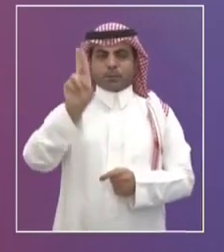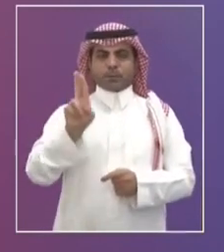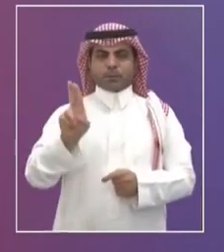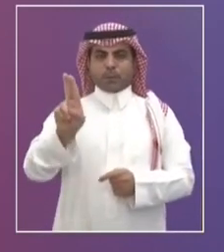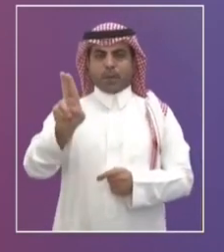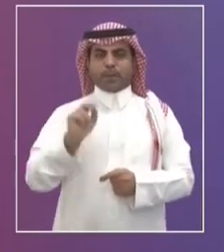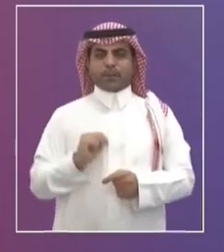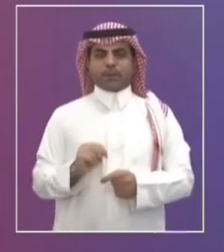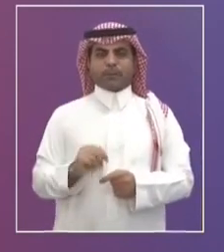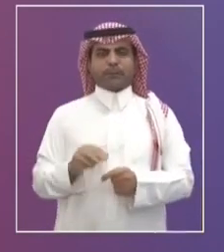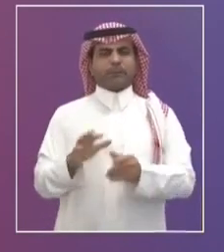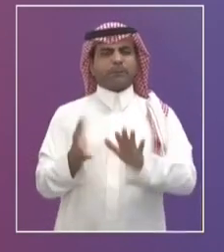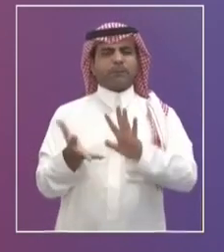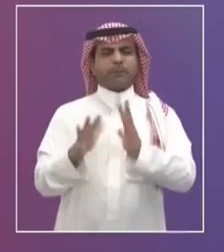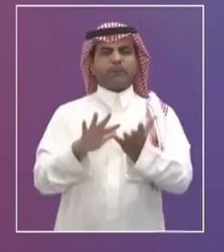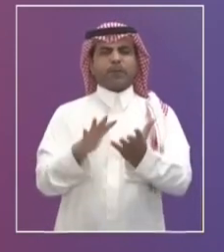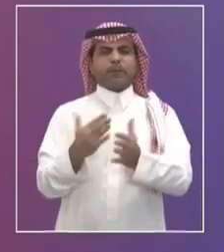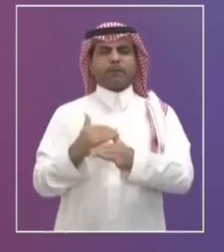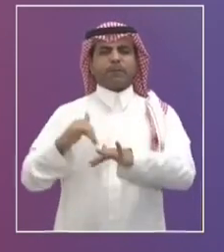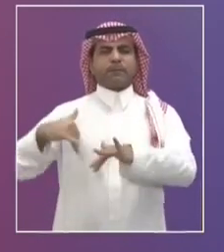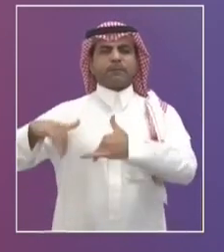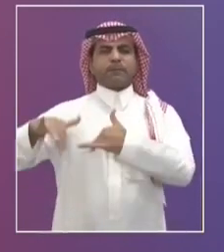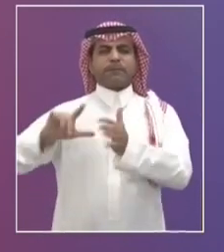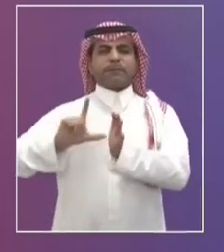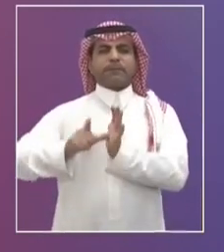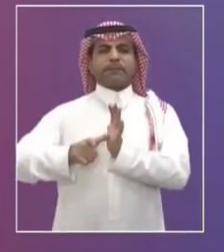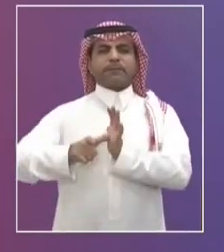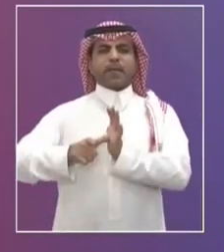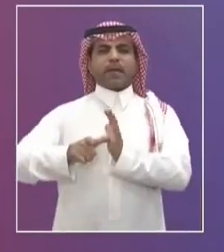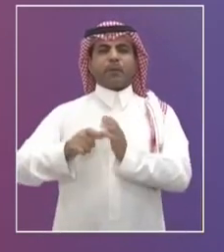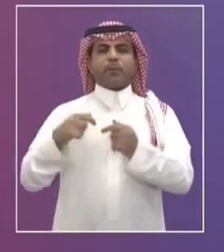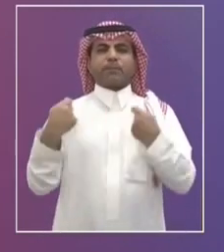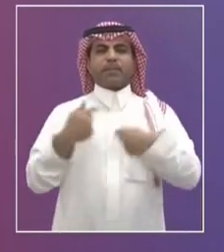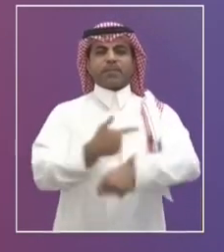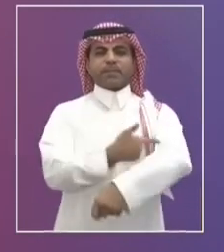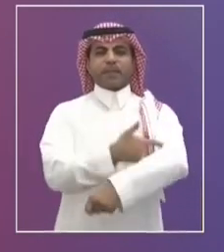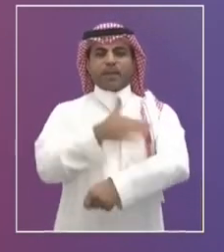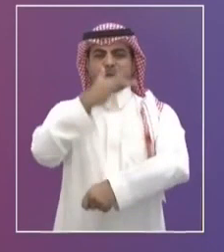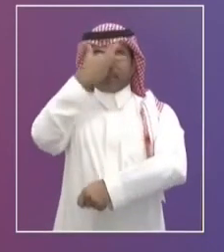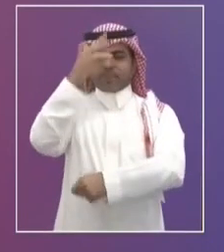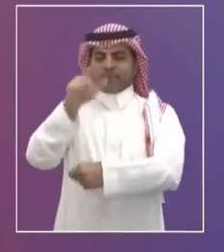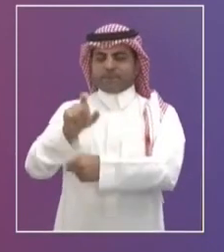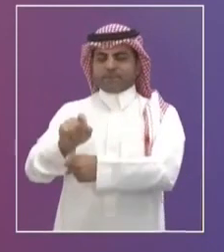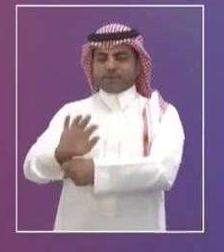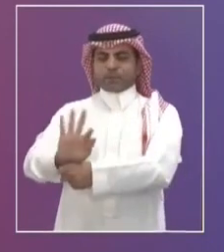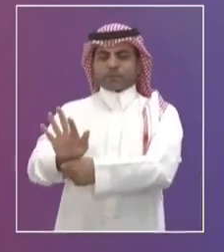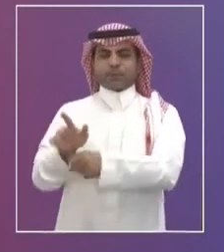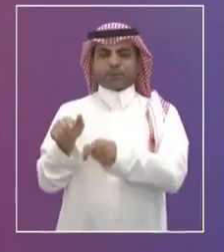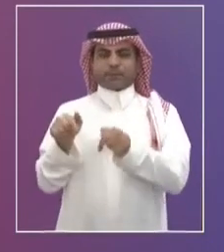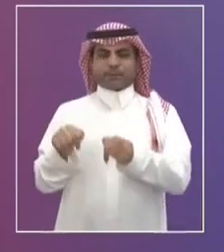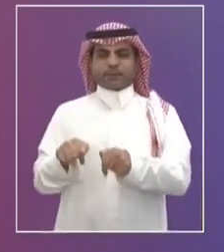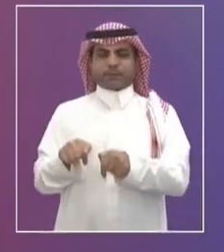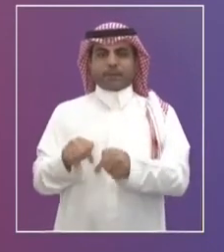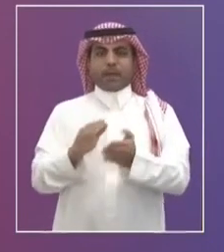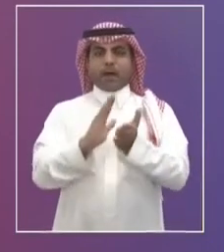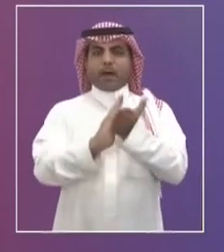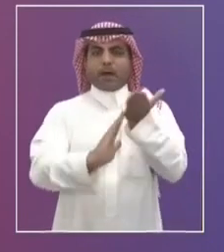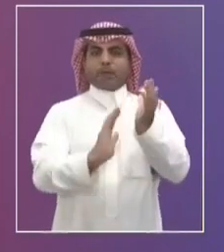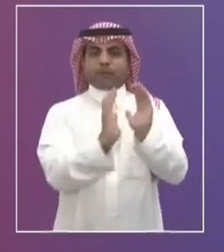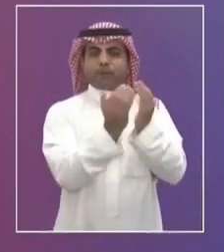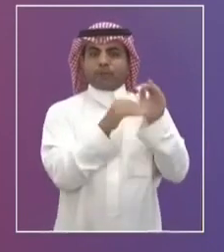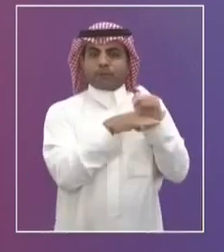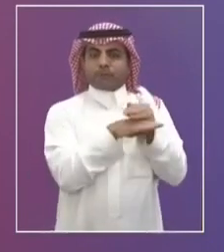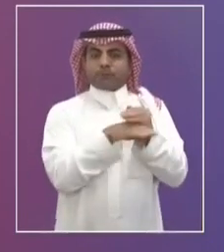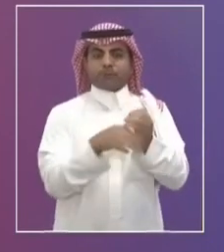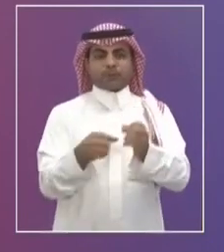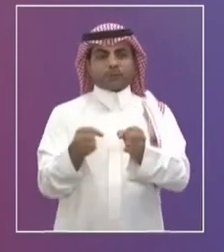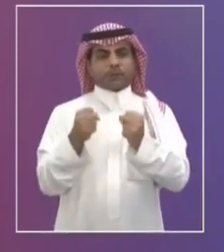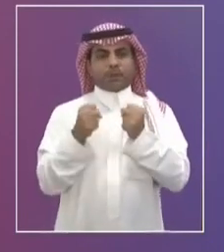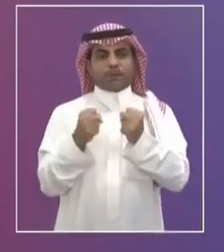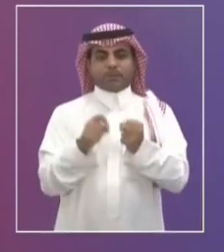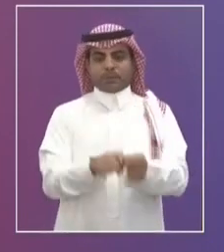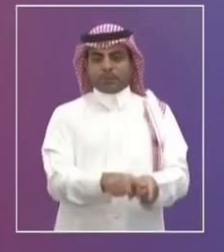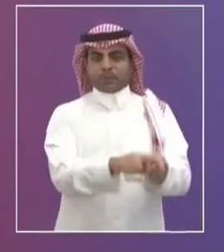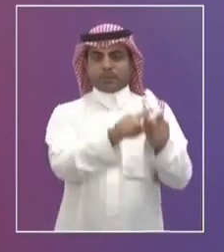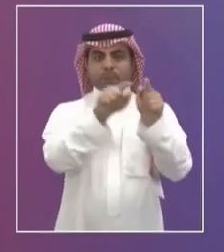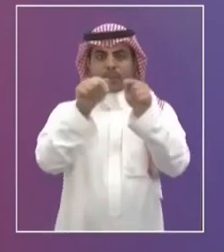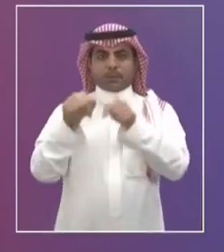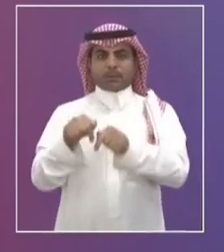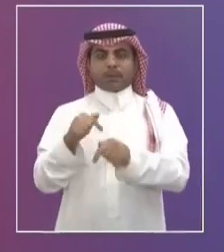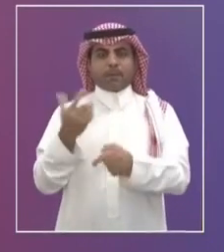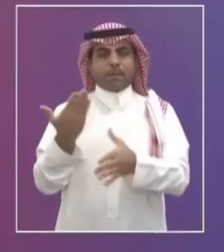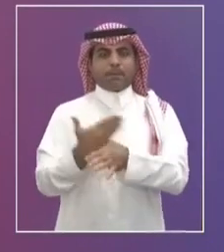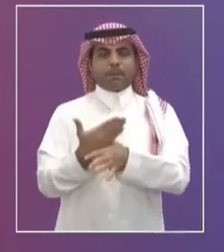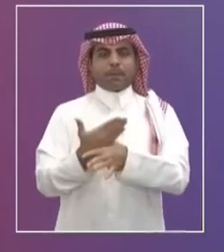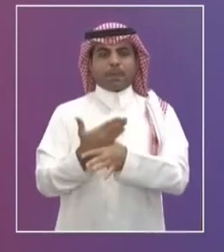العويس، ما هي خطة وزارة الصحة لمرضى فيروس كورونا المستجد في العناية المركزة، وحتى لا نصل إلى